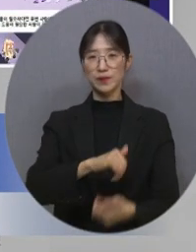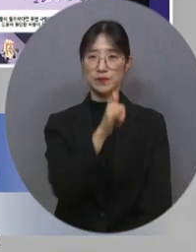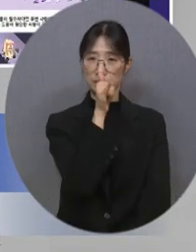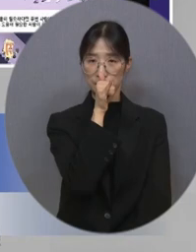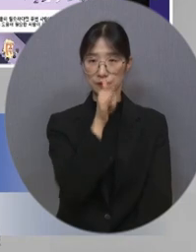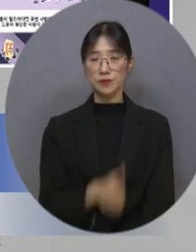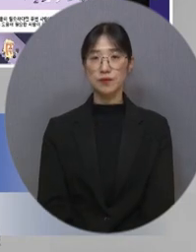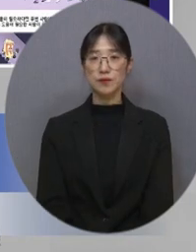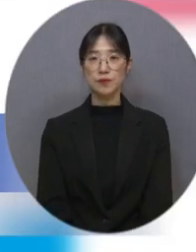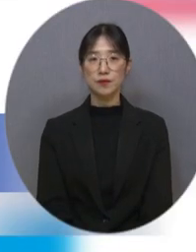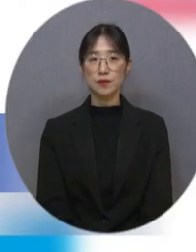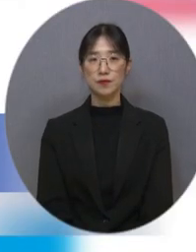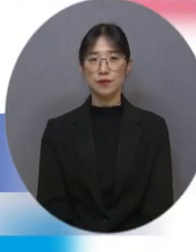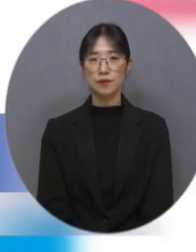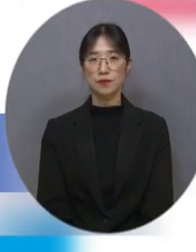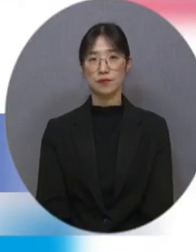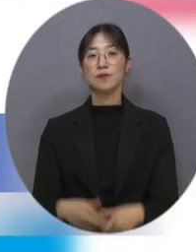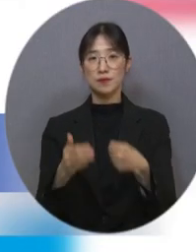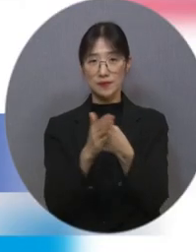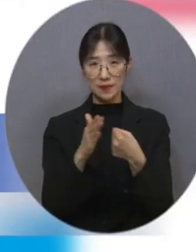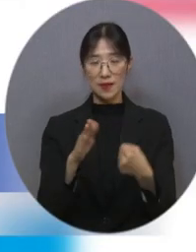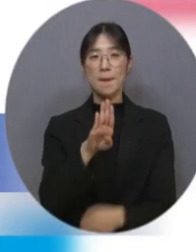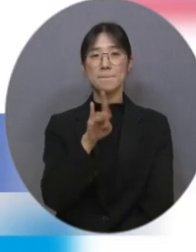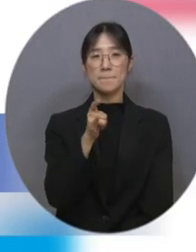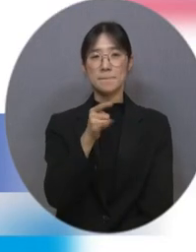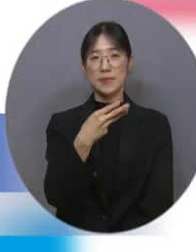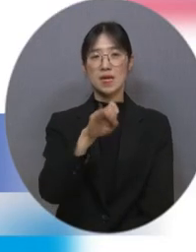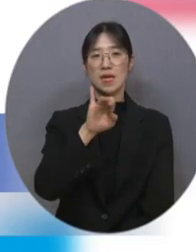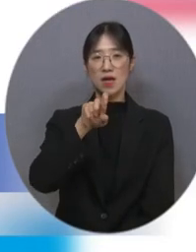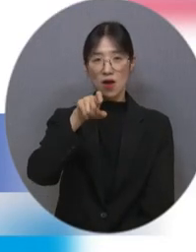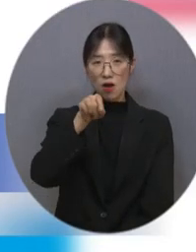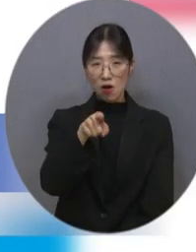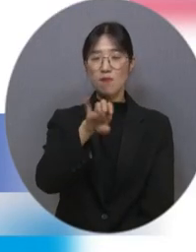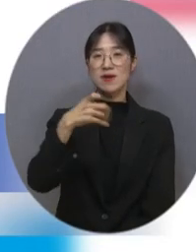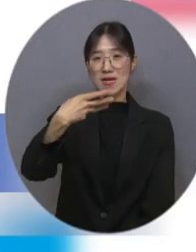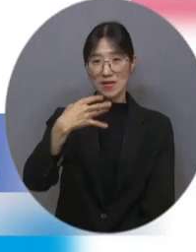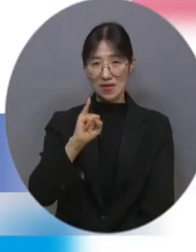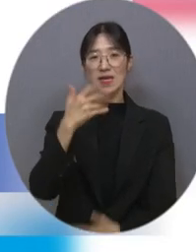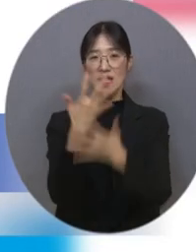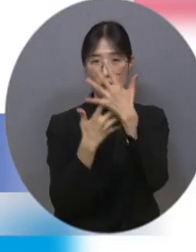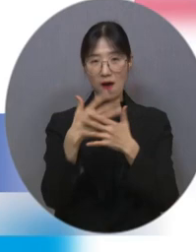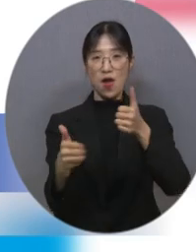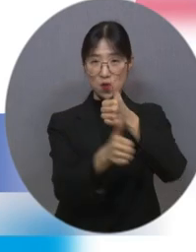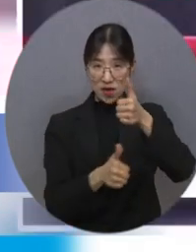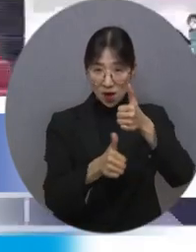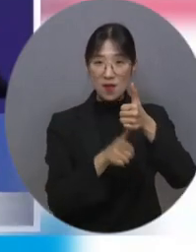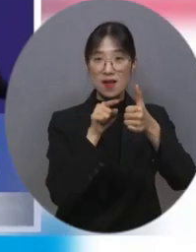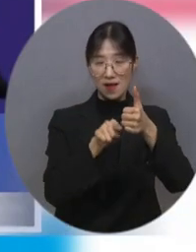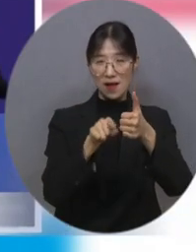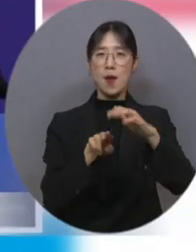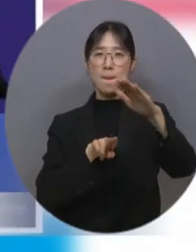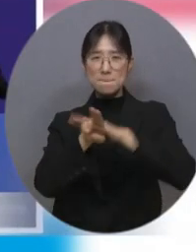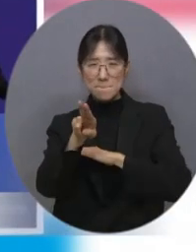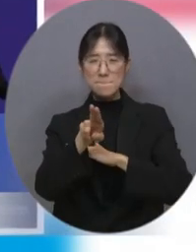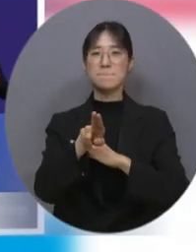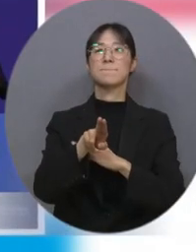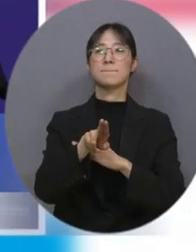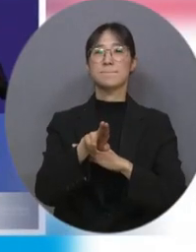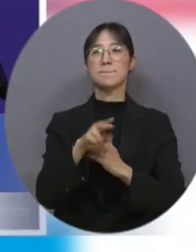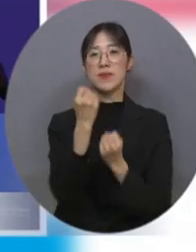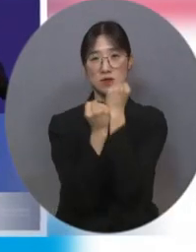발생할 수밖에 없는데요. 이에 배리어프리 영화위원회가 장애인을 위한 피난 안내 영상물을 배리어프리